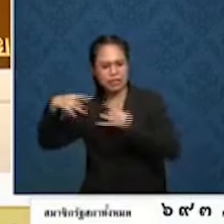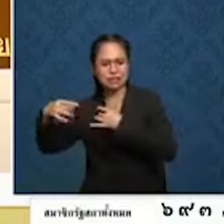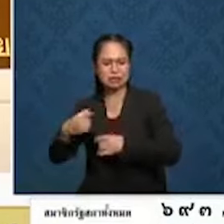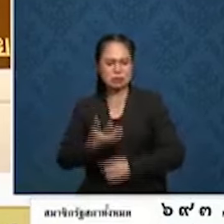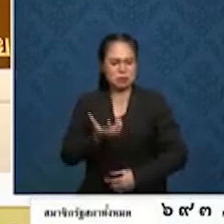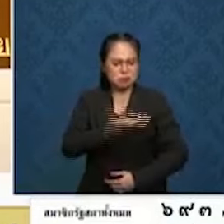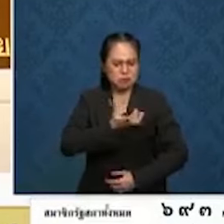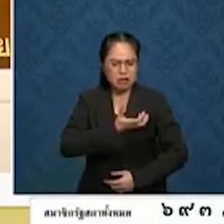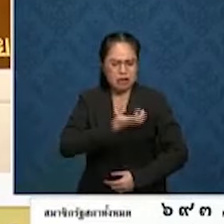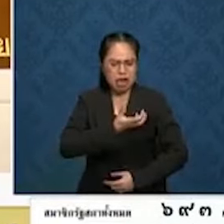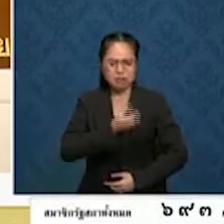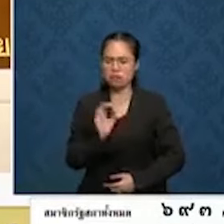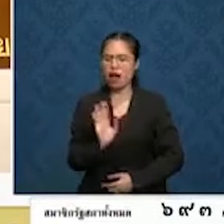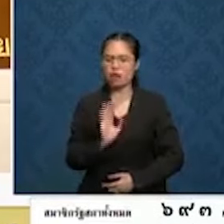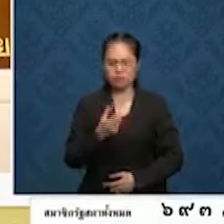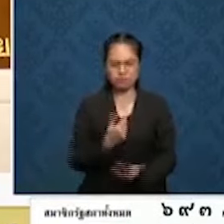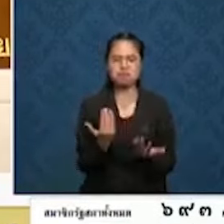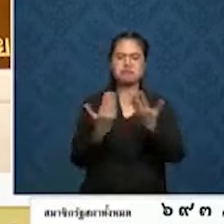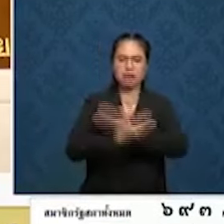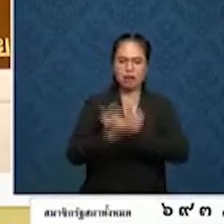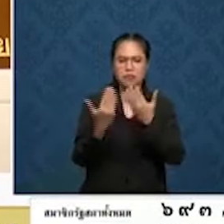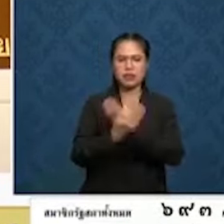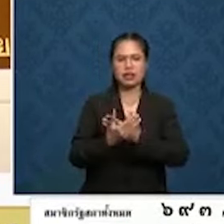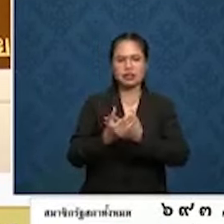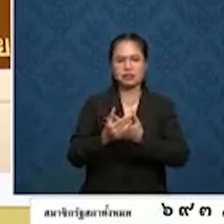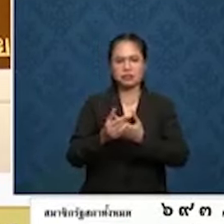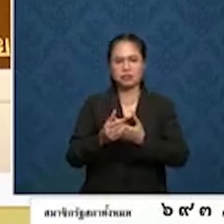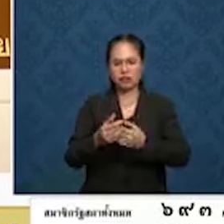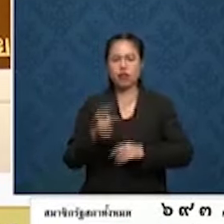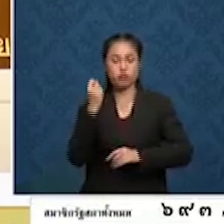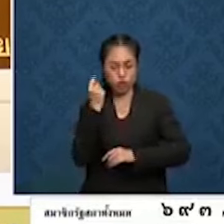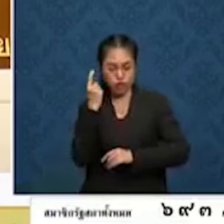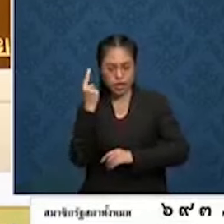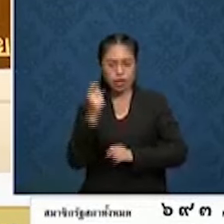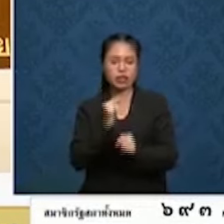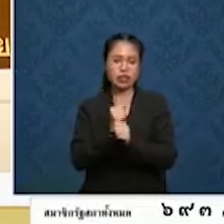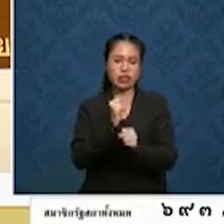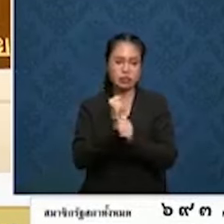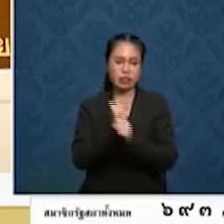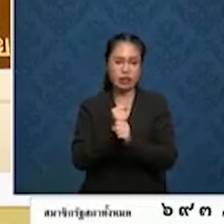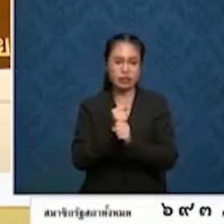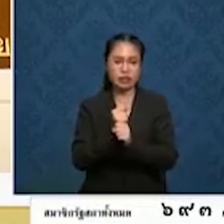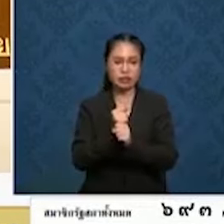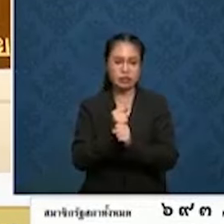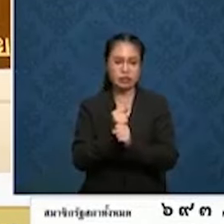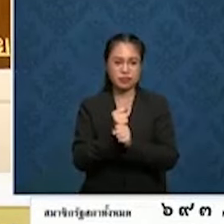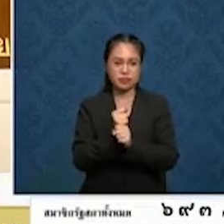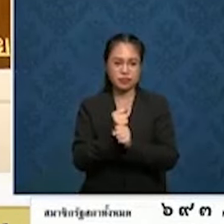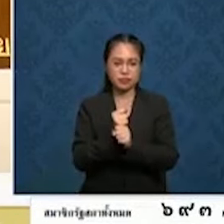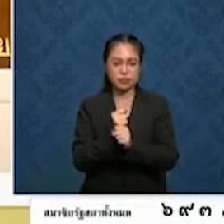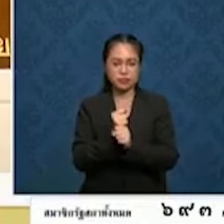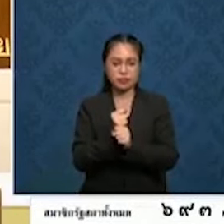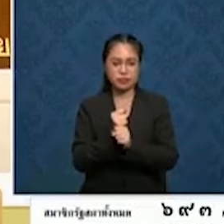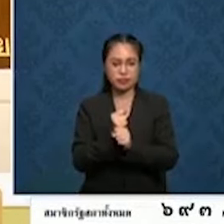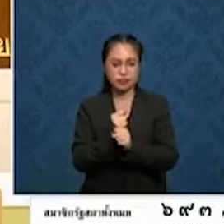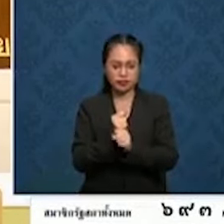ครับ นะครับแต่อย่างไรก็ตามผมก็อยากจะเรียนเสริมนะครับในท่ามกลางความด้อยของนายน้อยคะแนน3เต็ม10เนี่ยนะครับต้องบ